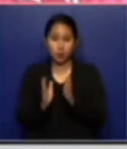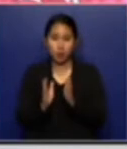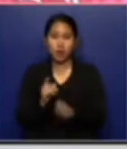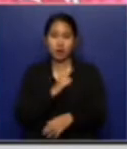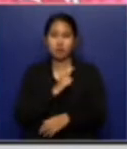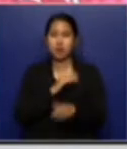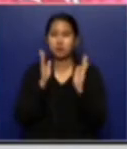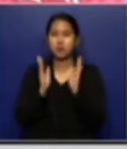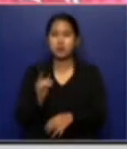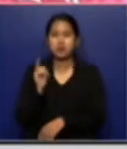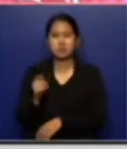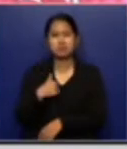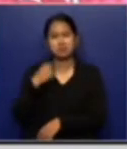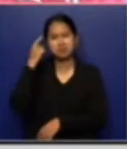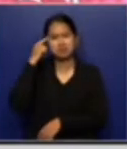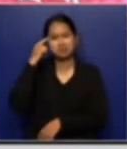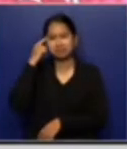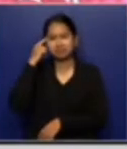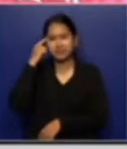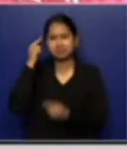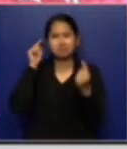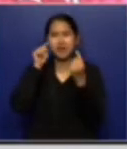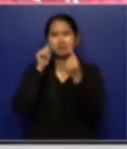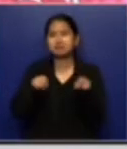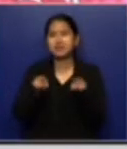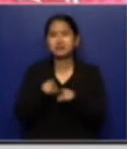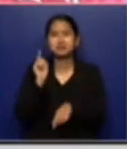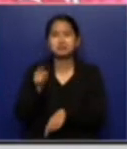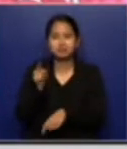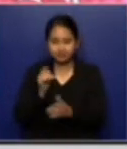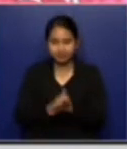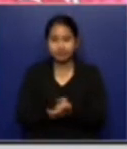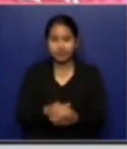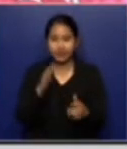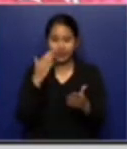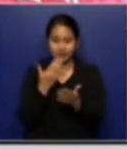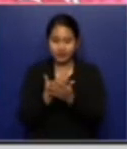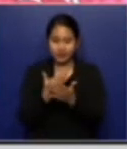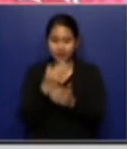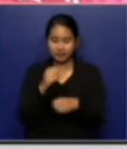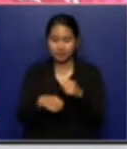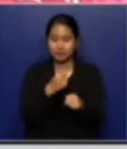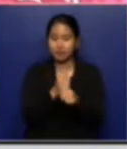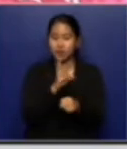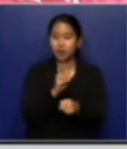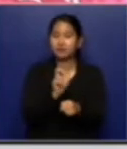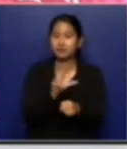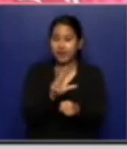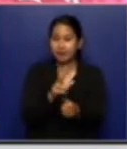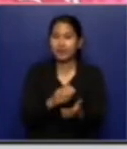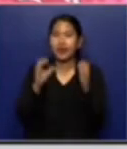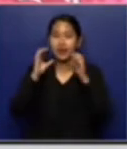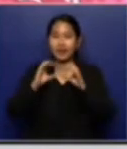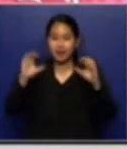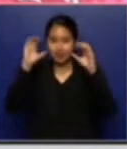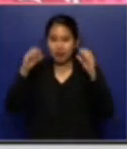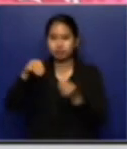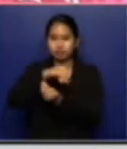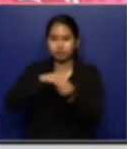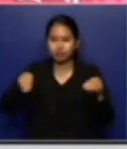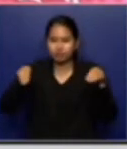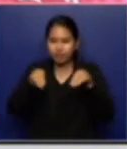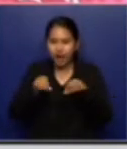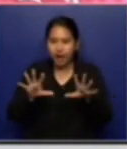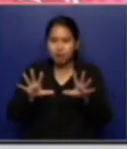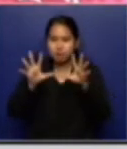ออกมาก็น่าจะเหมือนเดิมค่ะวันนี้งบประมาณปี63รัฐบาลใช้เป็นจนเกือบหมดแล้วแต่ยังไม่ส